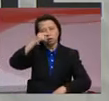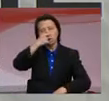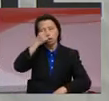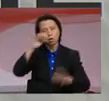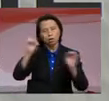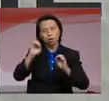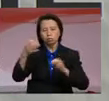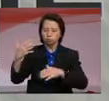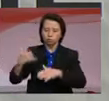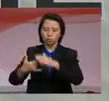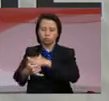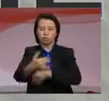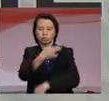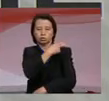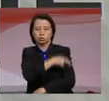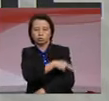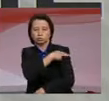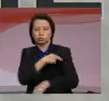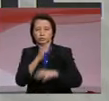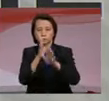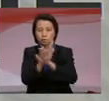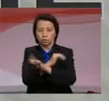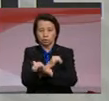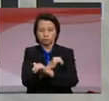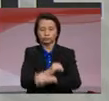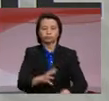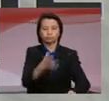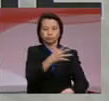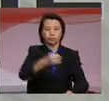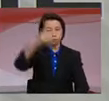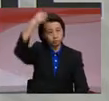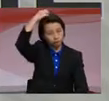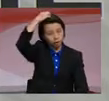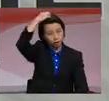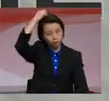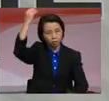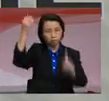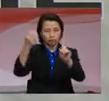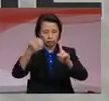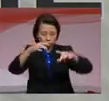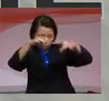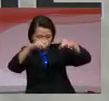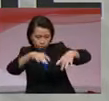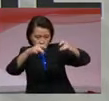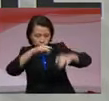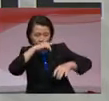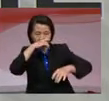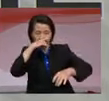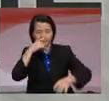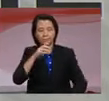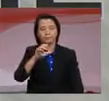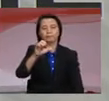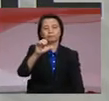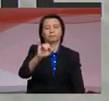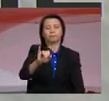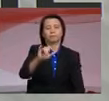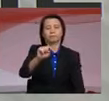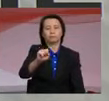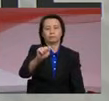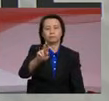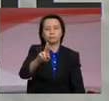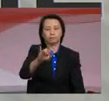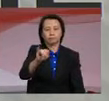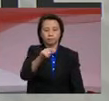dimasukkan ke Hospital Umum Sarawak. Di negeri Selangor pula, 1 kes saringan Severe Acute Respiratory